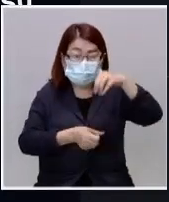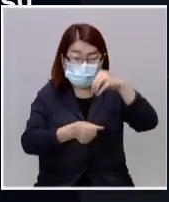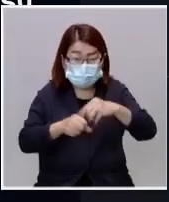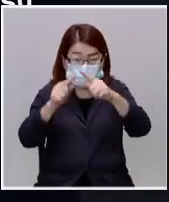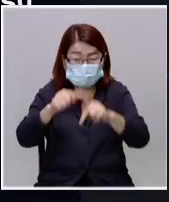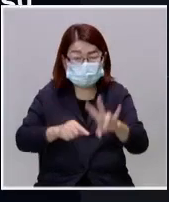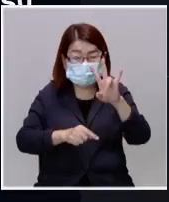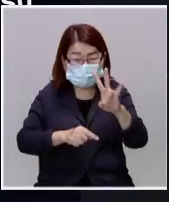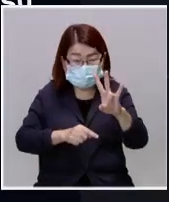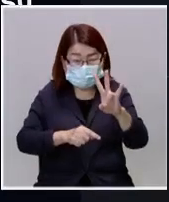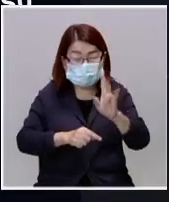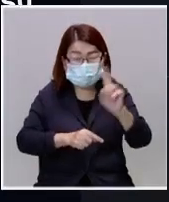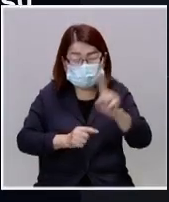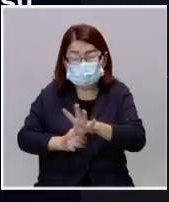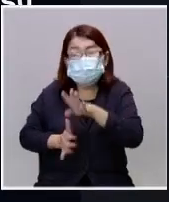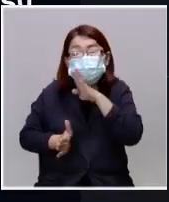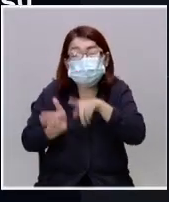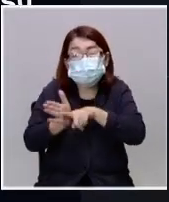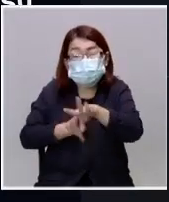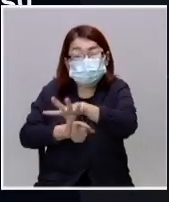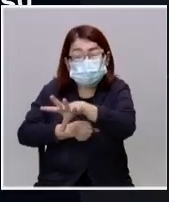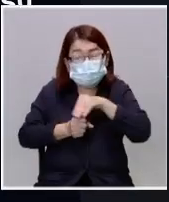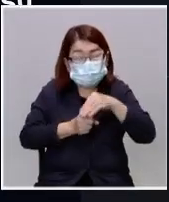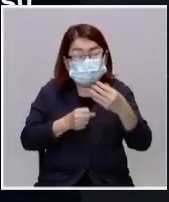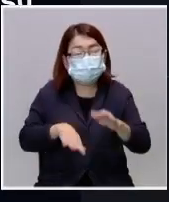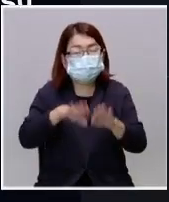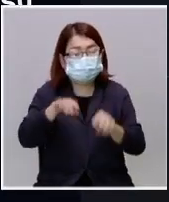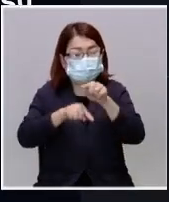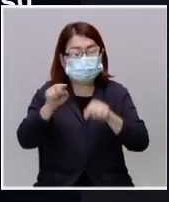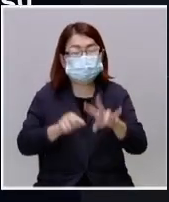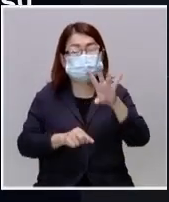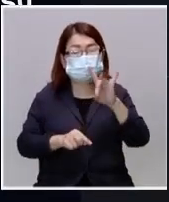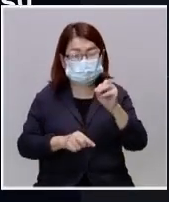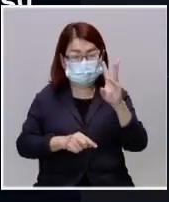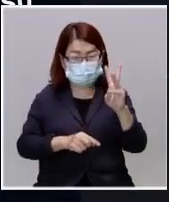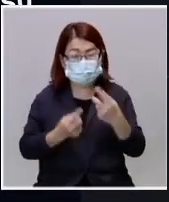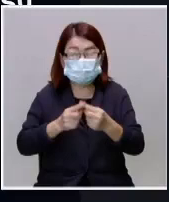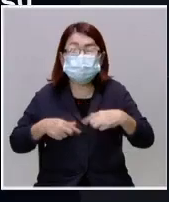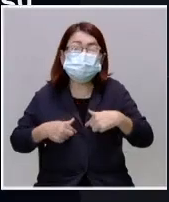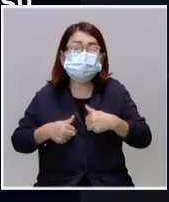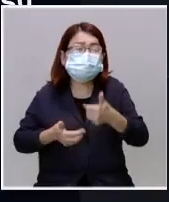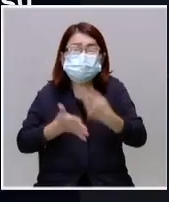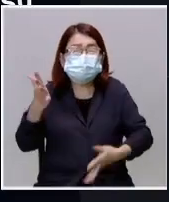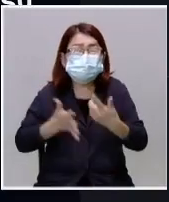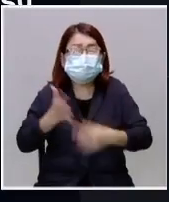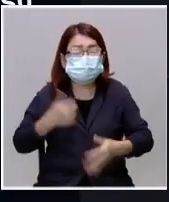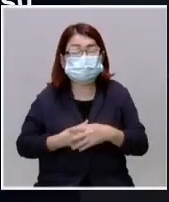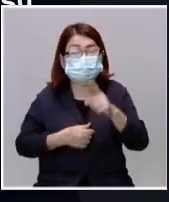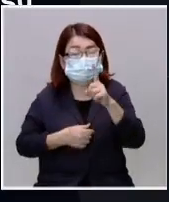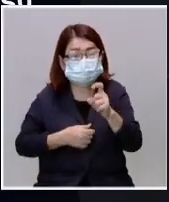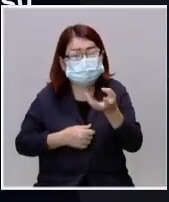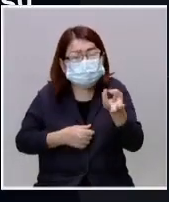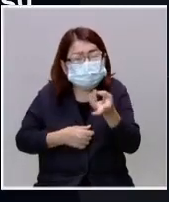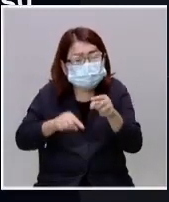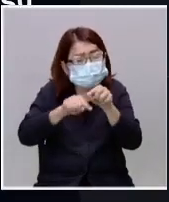วิตหลังจากติดเชื้อมากถึง 86% ส่วนผู้ที่ไม่มีโรคประจำตัวจะเสียชีวิตประมาณ